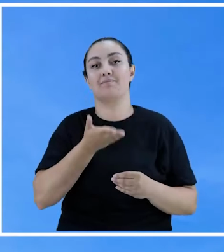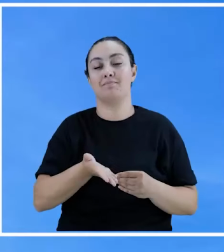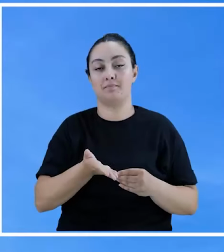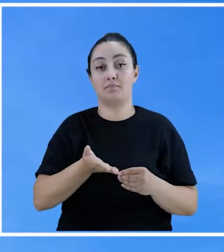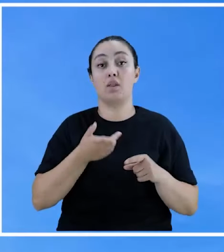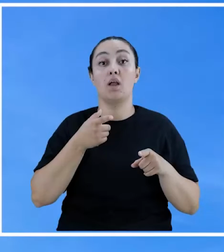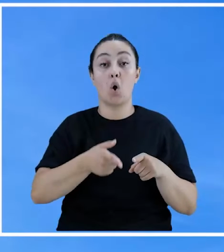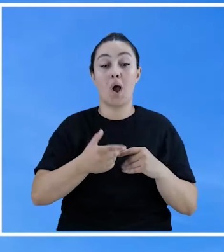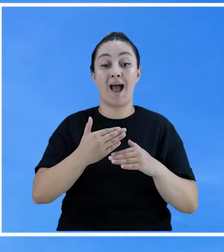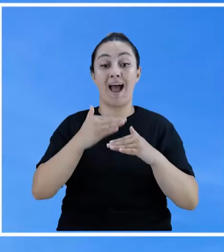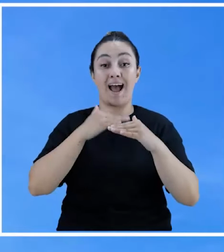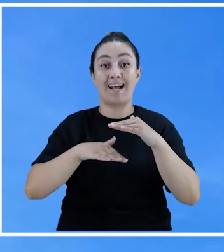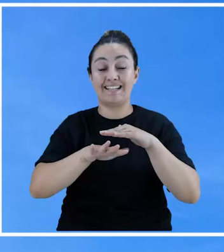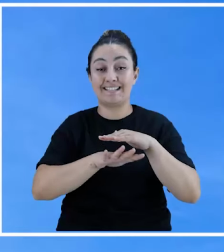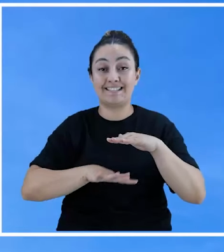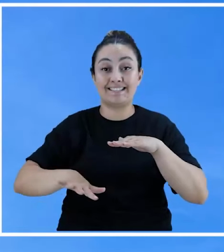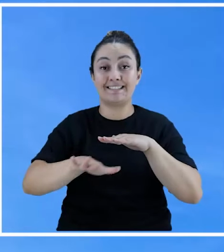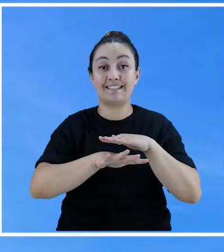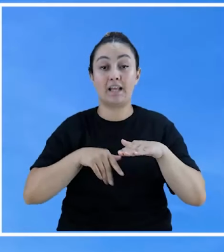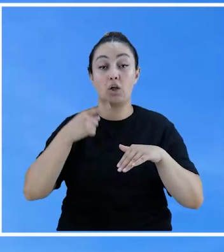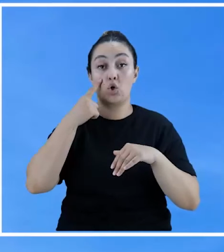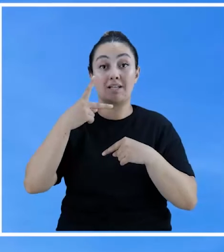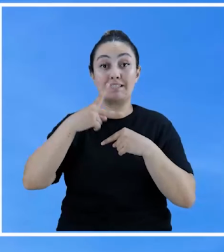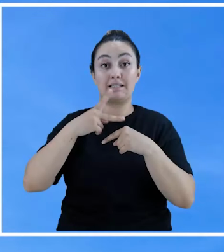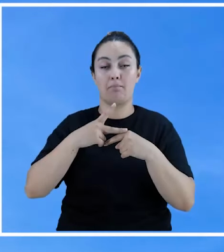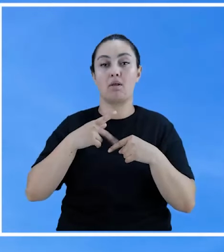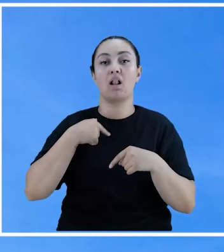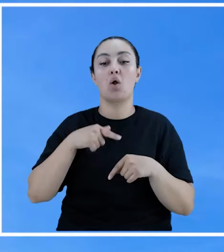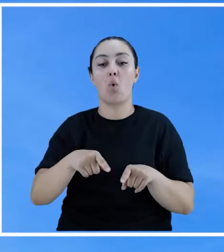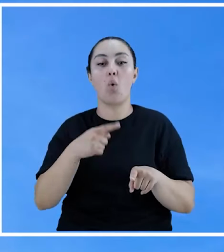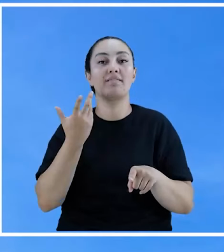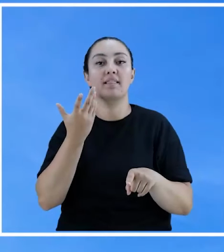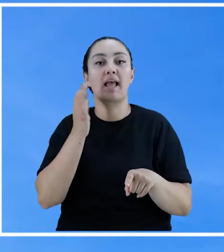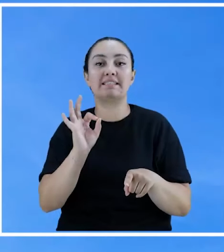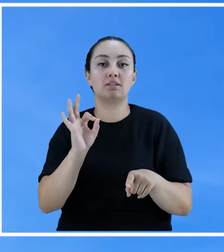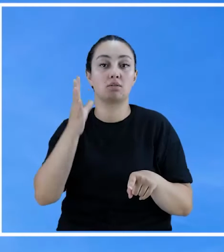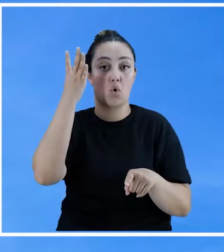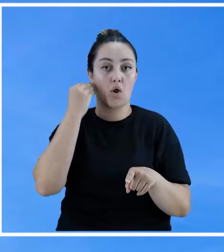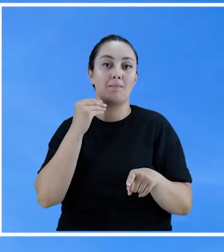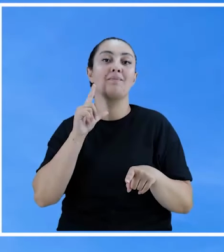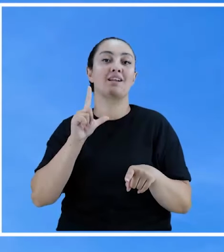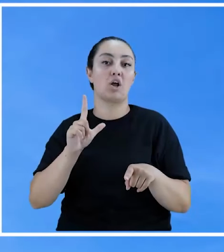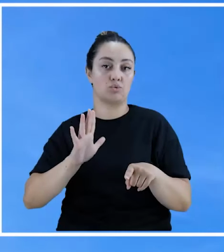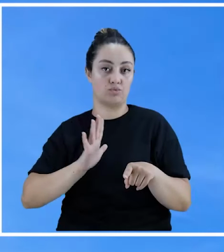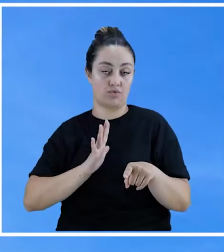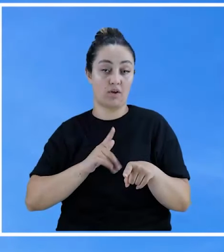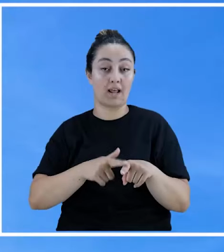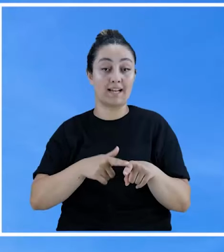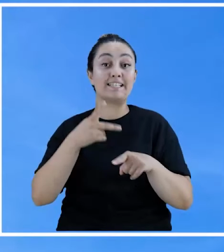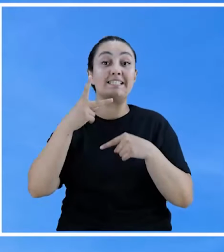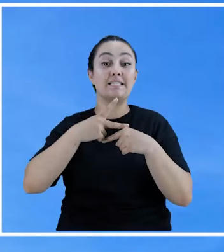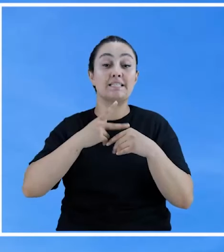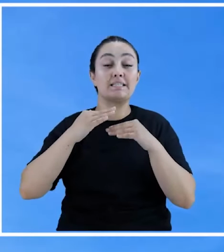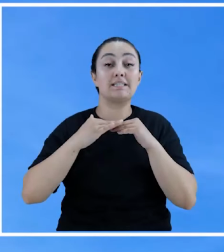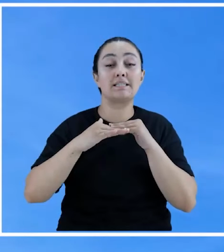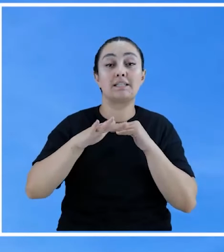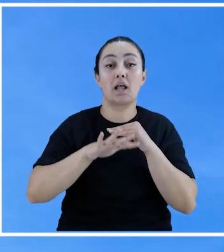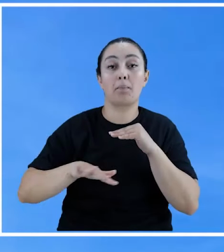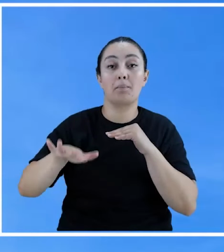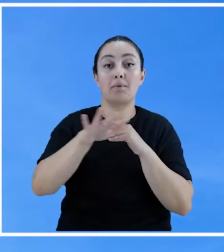de o yapının altındaki arazinin zemin özelliklerine ihtiyacımız var. Dolayısıyla biz o nedenle